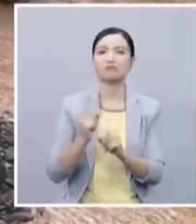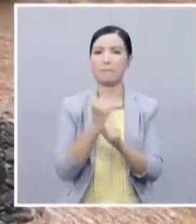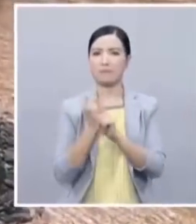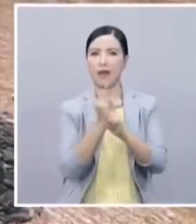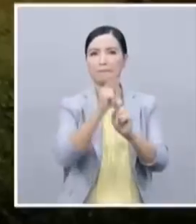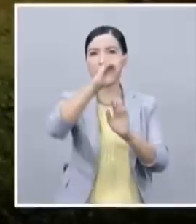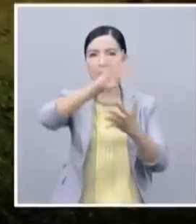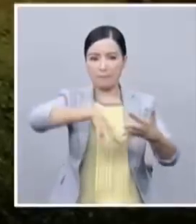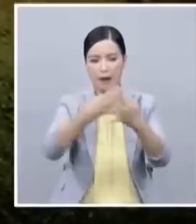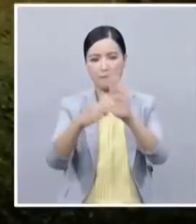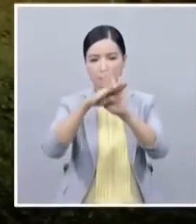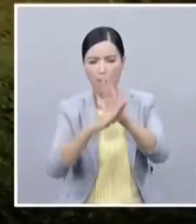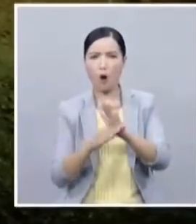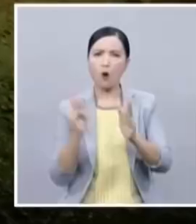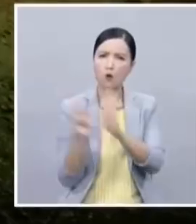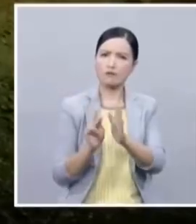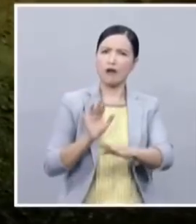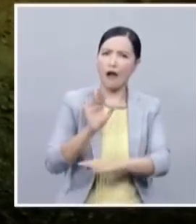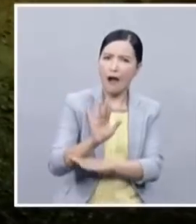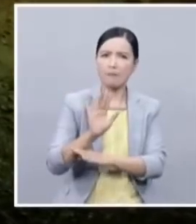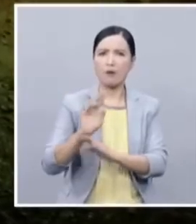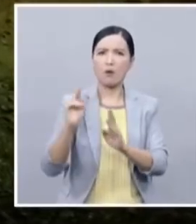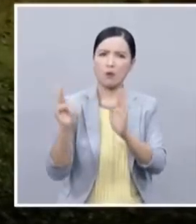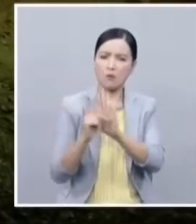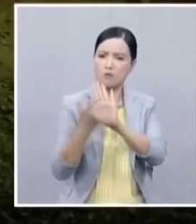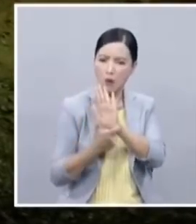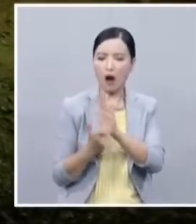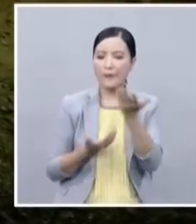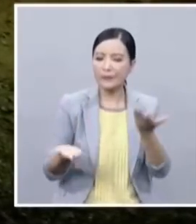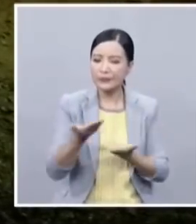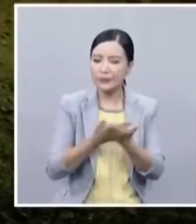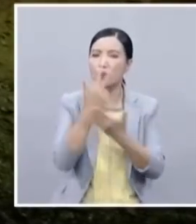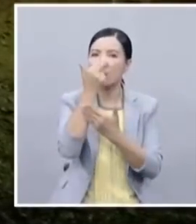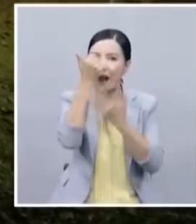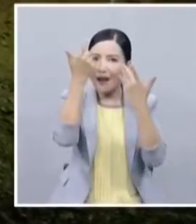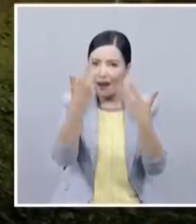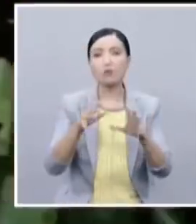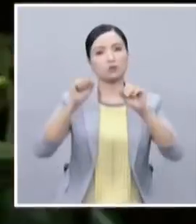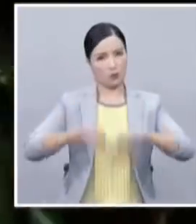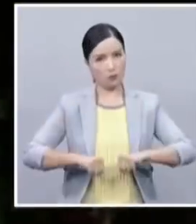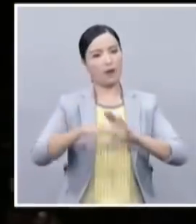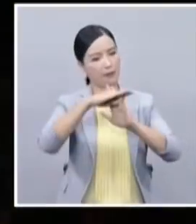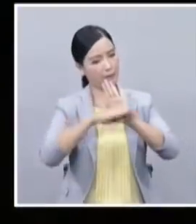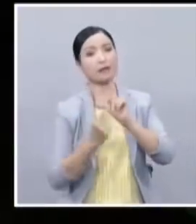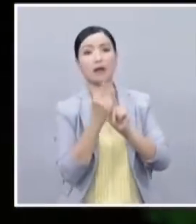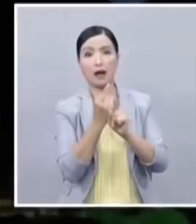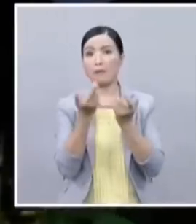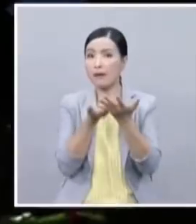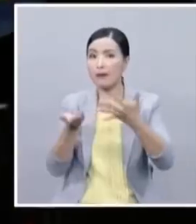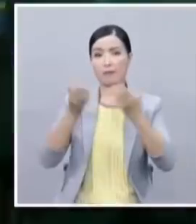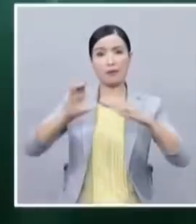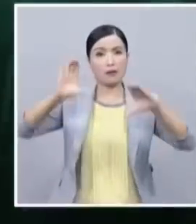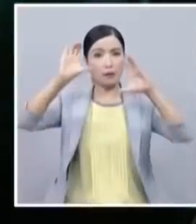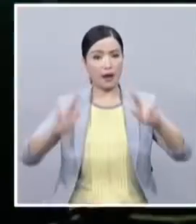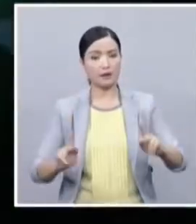ปฏิบัติข้อห้ามข้อบังคับที่กำหนดนะครับซึ่งเกิดจากการหารือกันทุกฝ่ายอย่างรอบคอบแล้วทั้งในระดับรัฐบาลและก็ทุกกระทรว